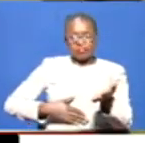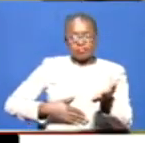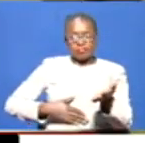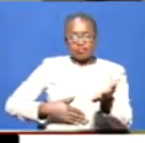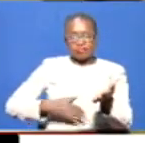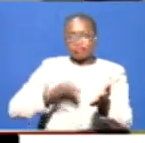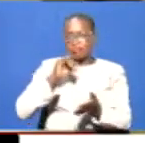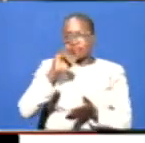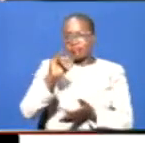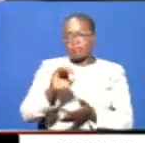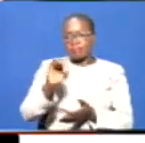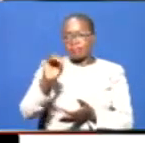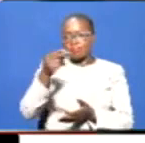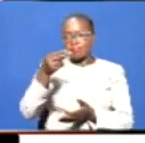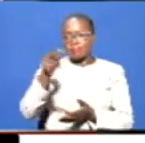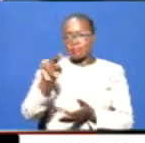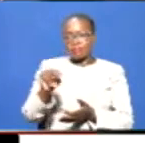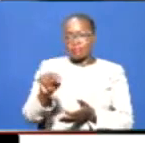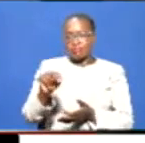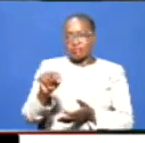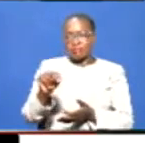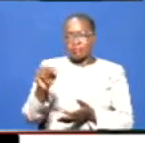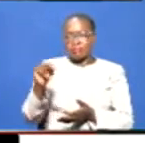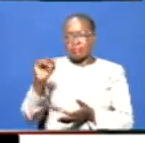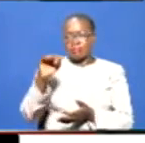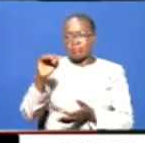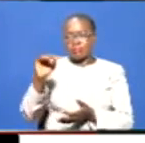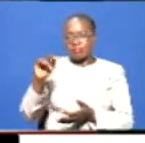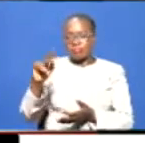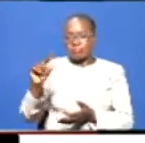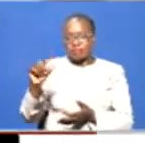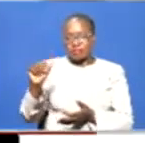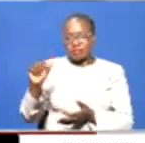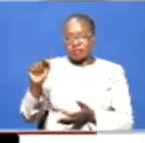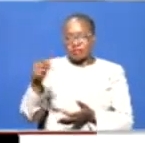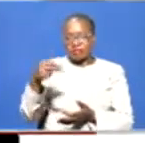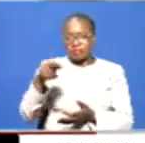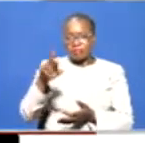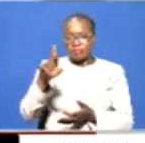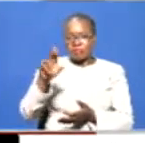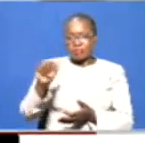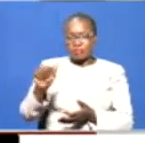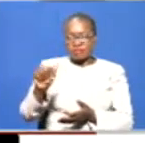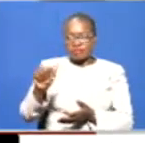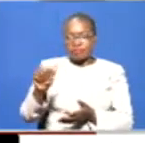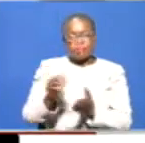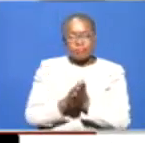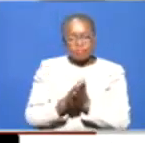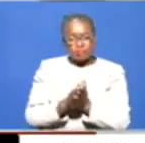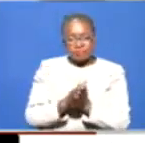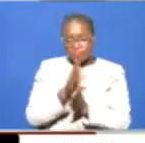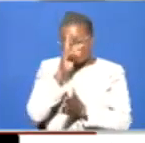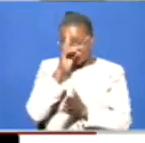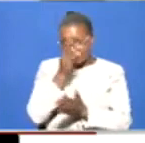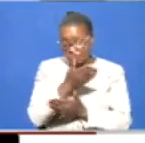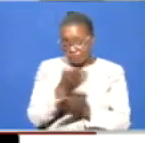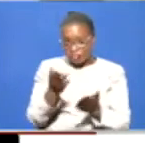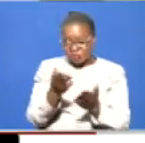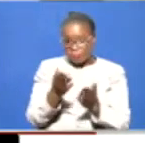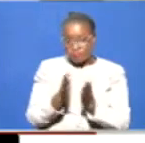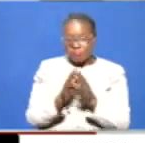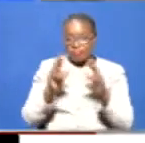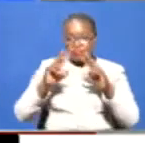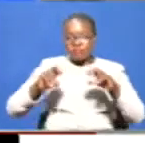John Gatonye Gathura. Kulingana na afisa mkuu wa DCI huko Naivasha Adan Mohamed, matokeo ya uchunguzi wa